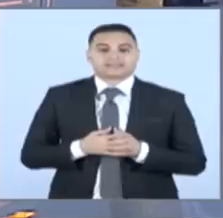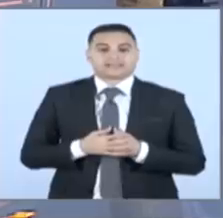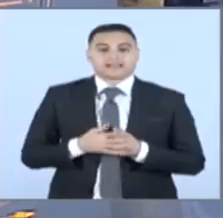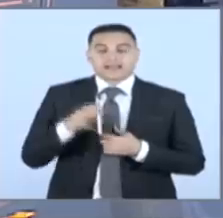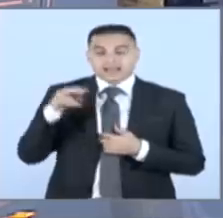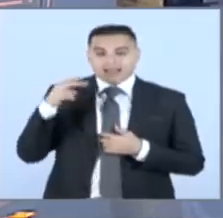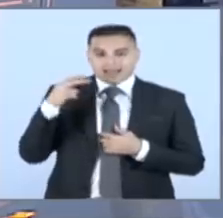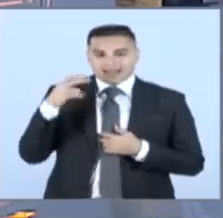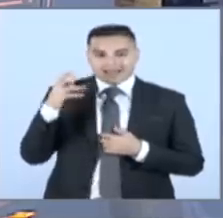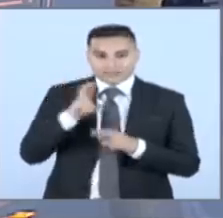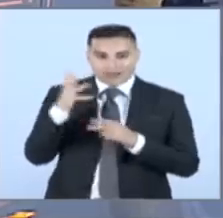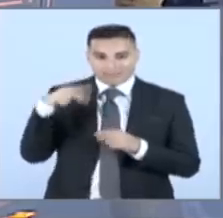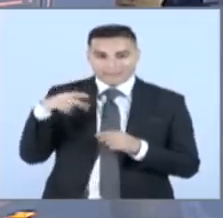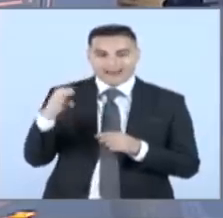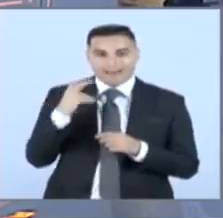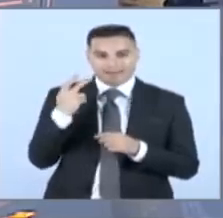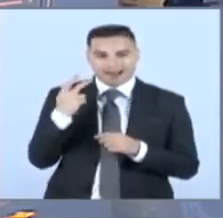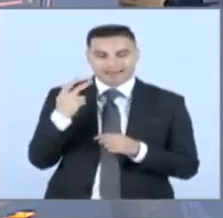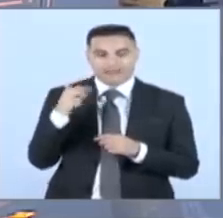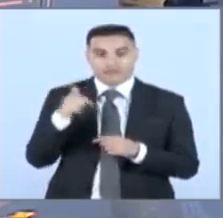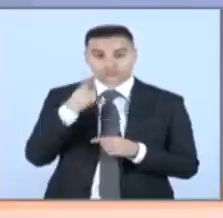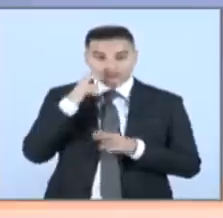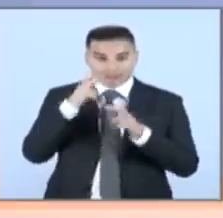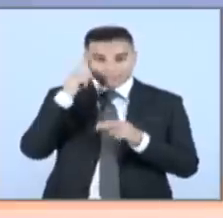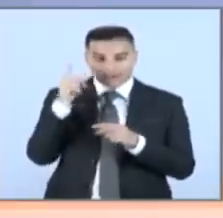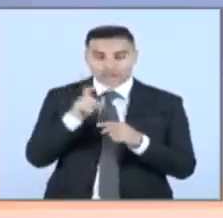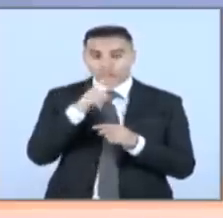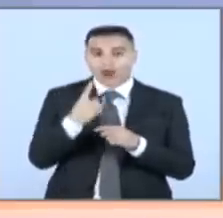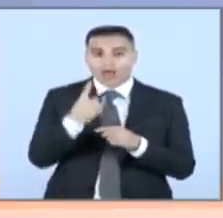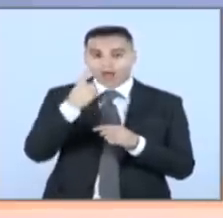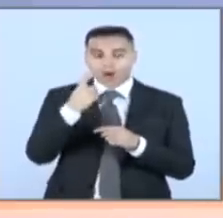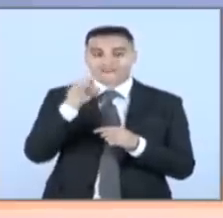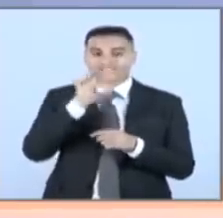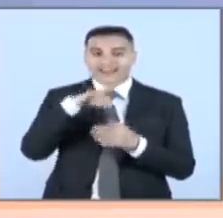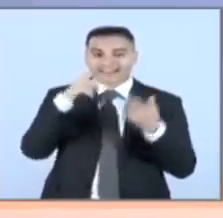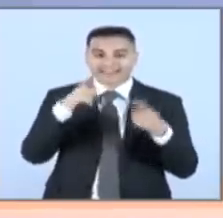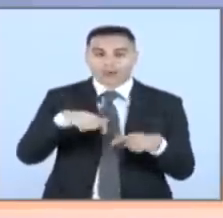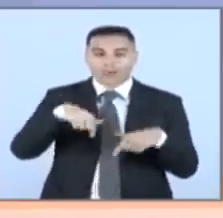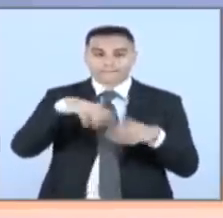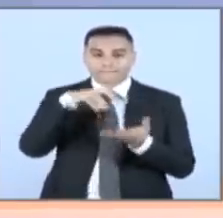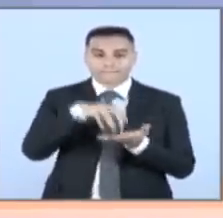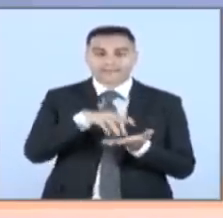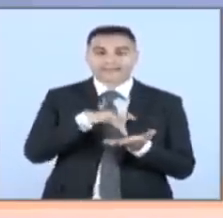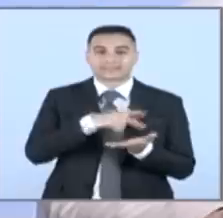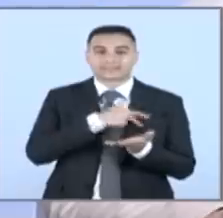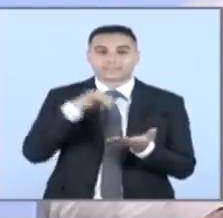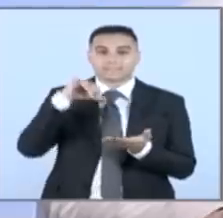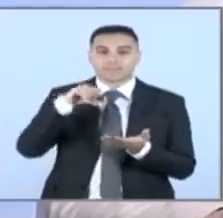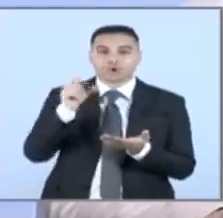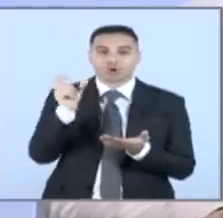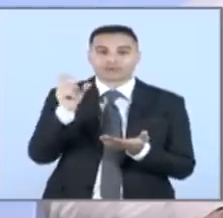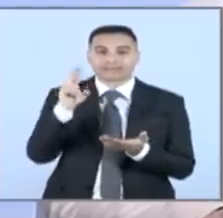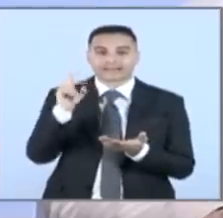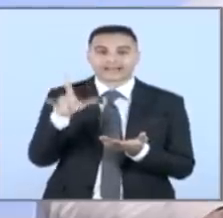3 إجابات صح من 8. تعال نشوف الأسئلة اللي ما تجاوبتش. سؤال الأول، في أي دولة تقع مدينة مونتريال؟